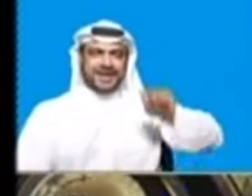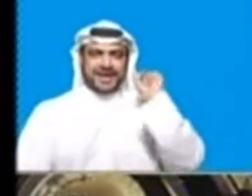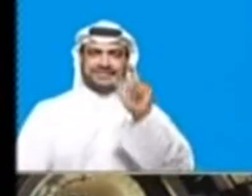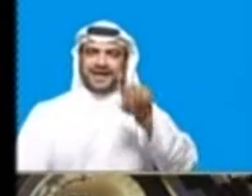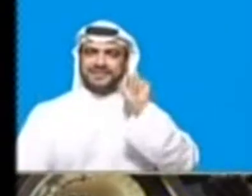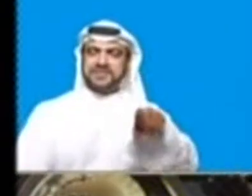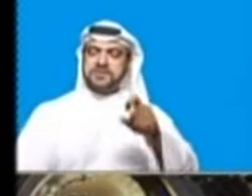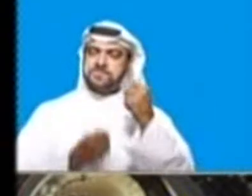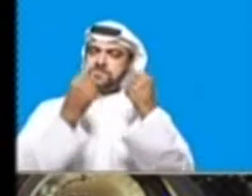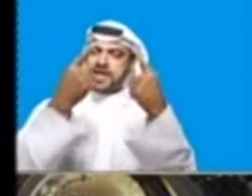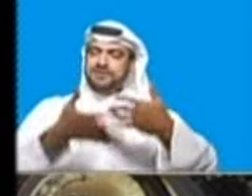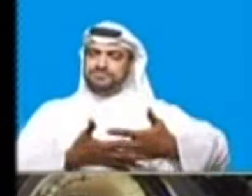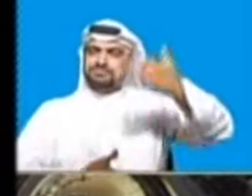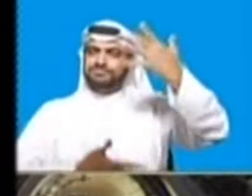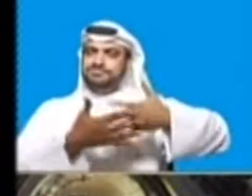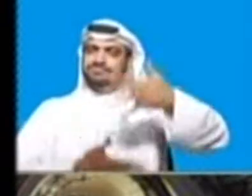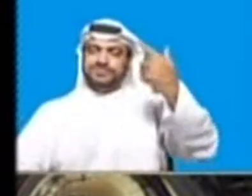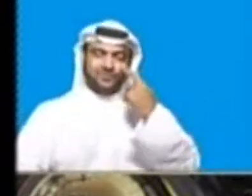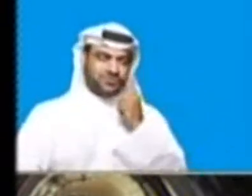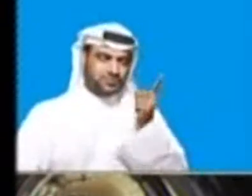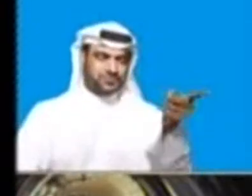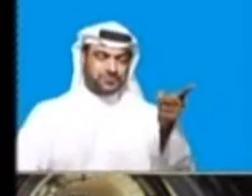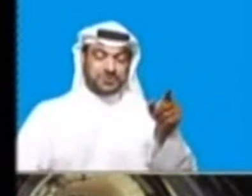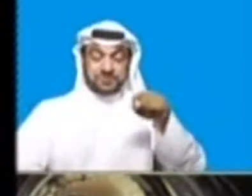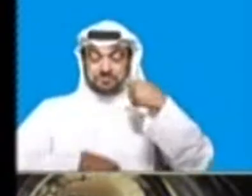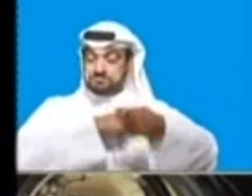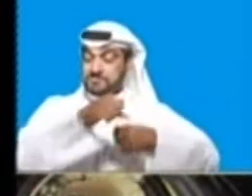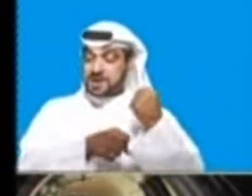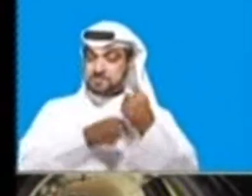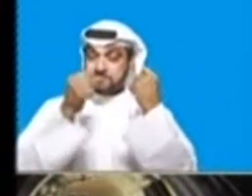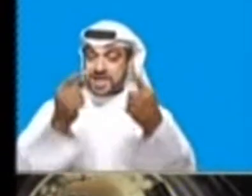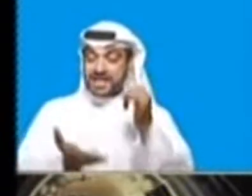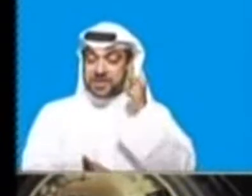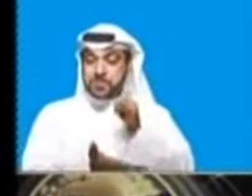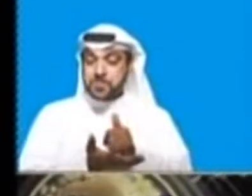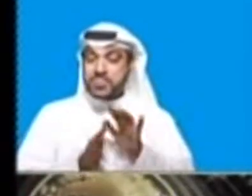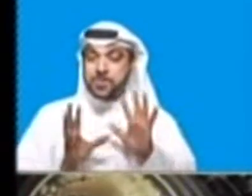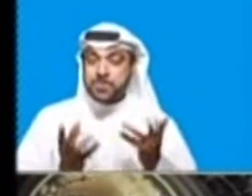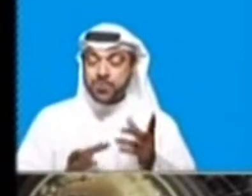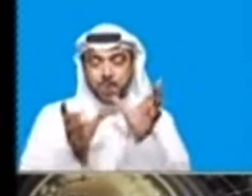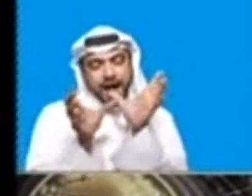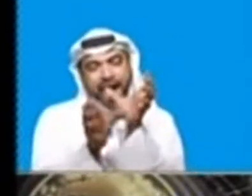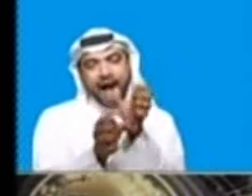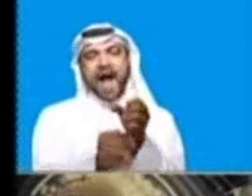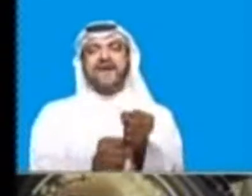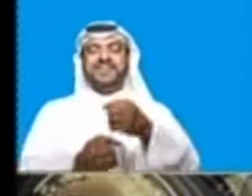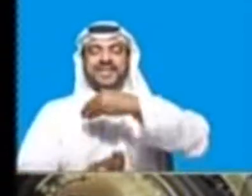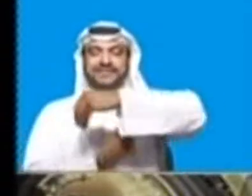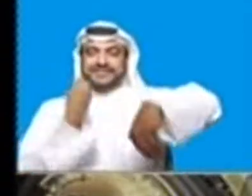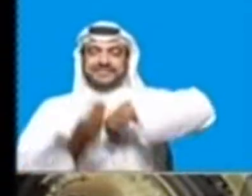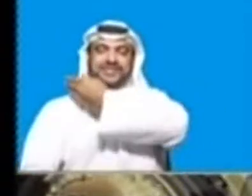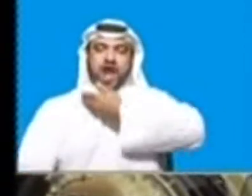من خلاله بعثة الحج الكويتية وجميع القائمين عليها لمتابعتهم لشؤون الحجاج الكويتيين، ومن ثم تلبية